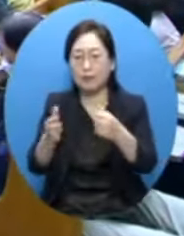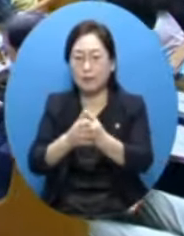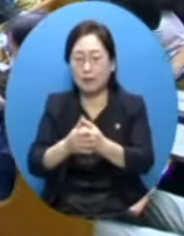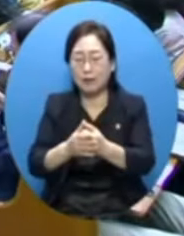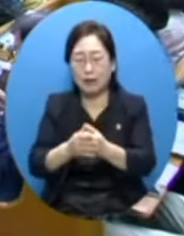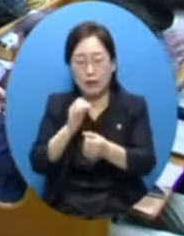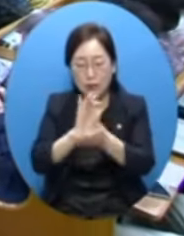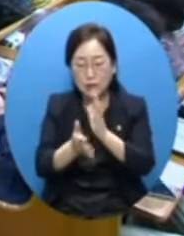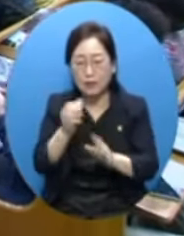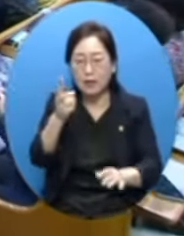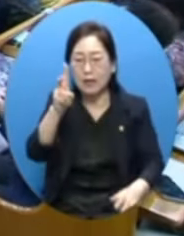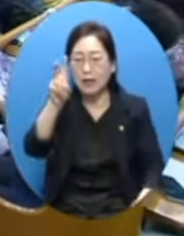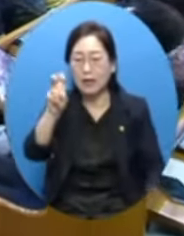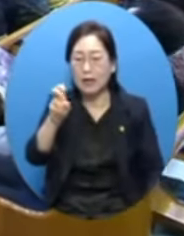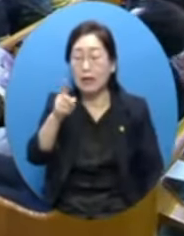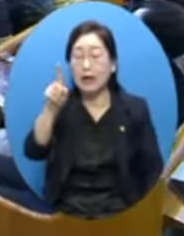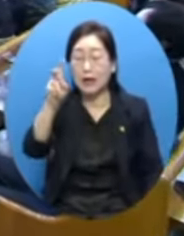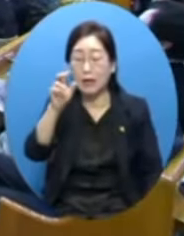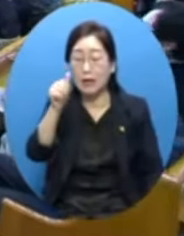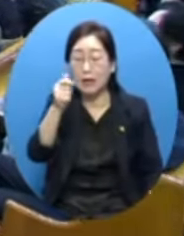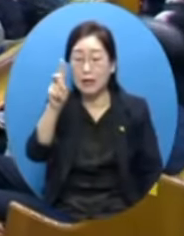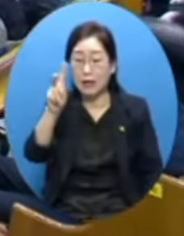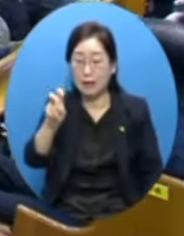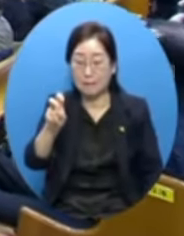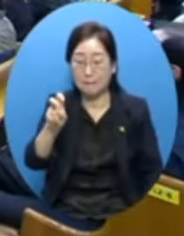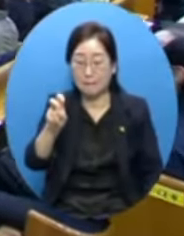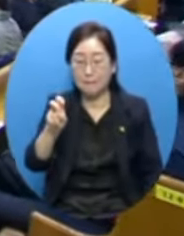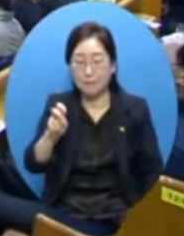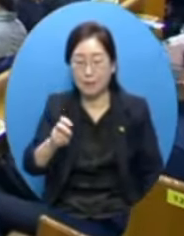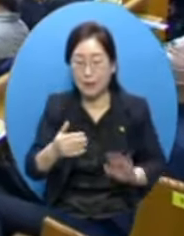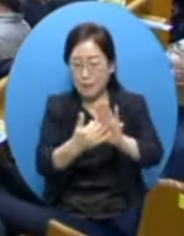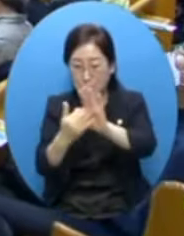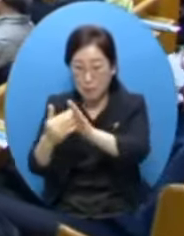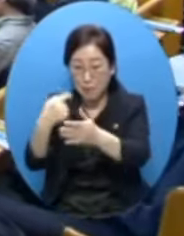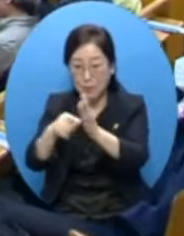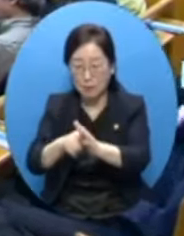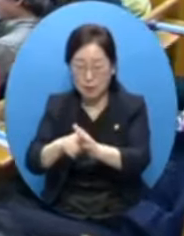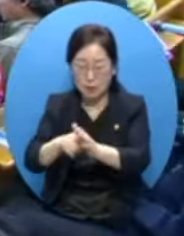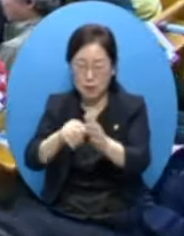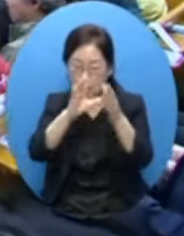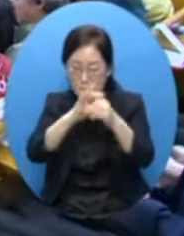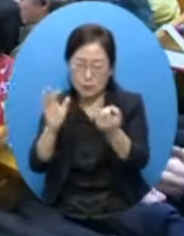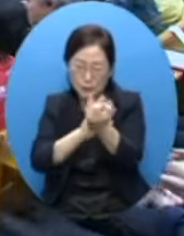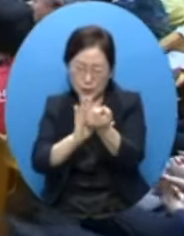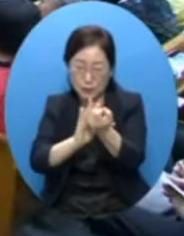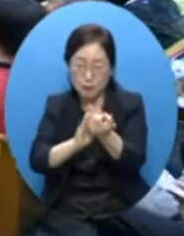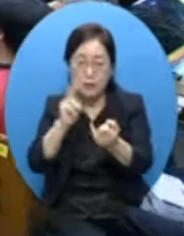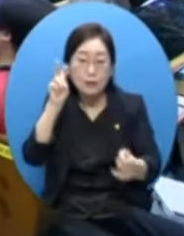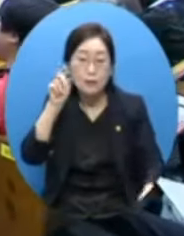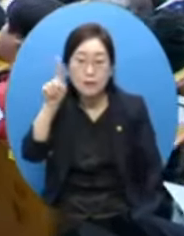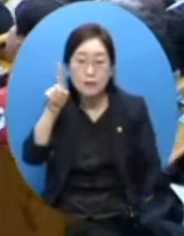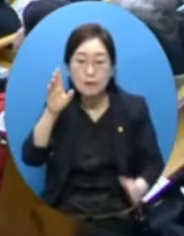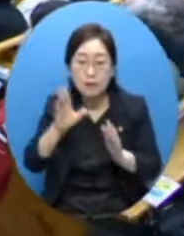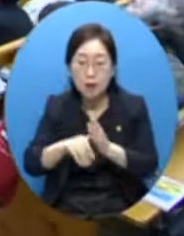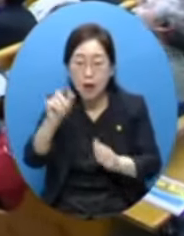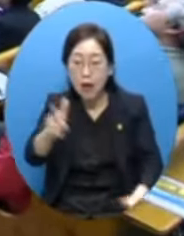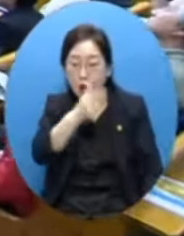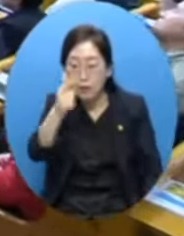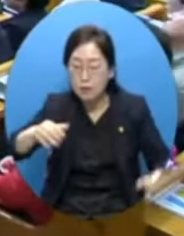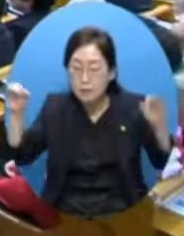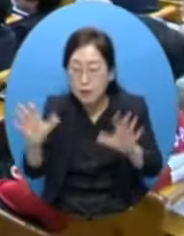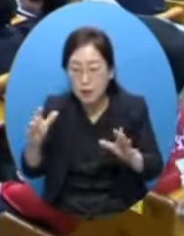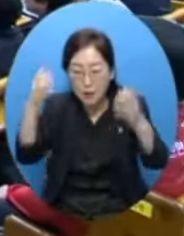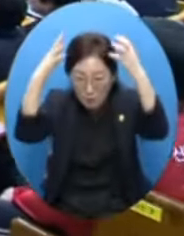시작했습니다. 항암 부작용은 생각보다 훨씬 더 끔찍했습니다. 항암 20일째 되는 날 하루 만에 머리카락이 다